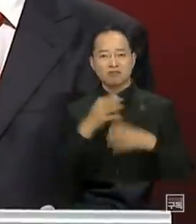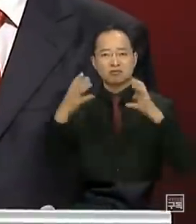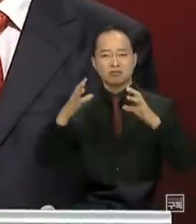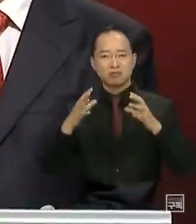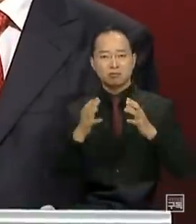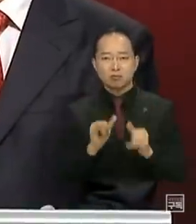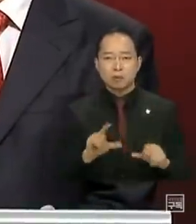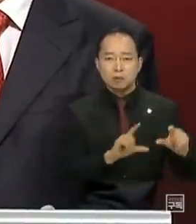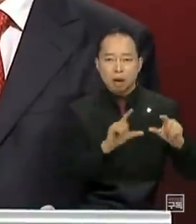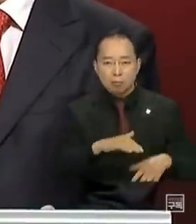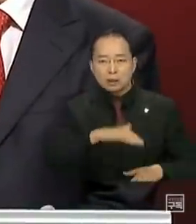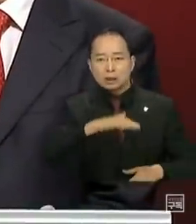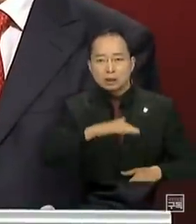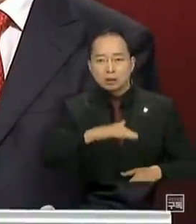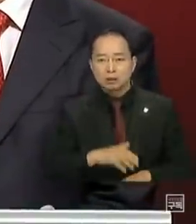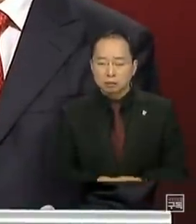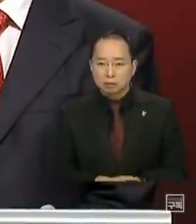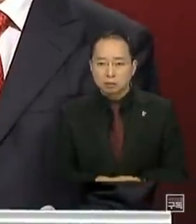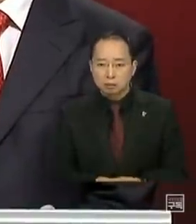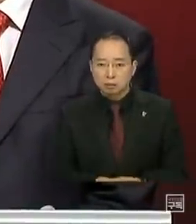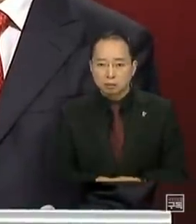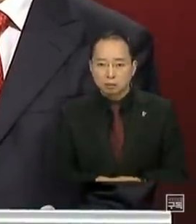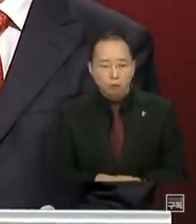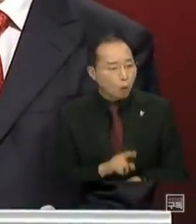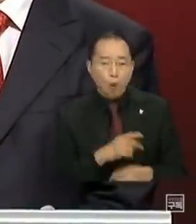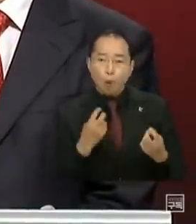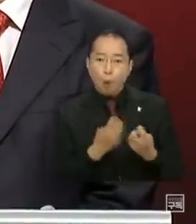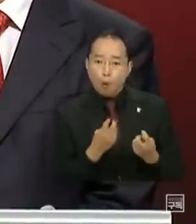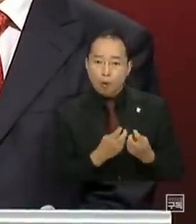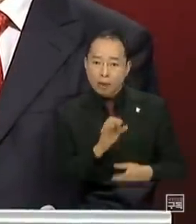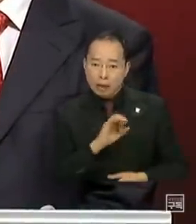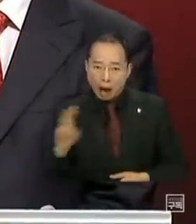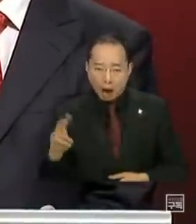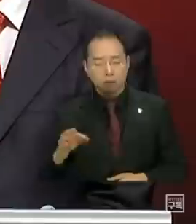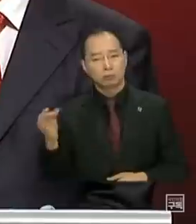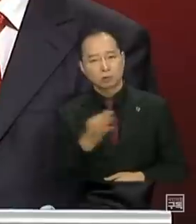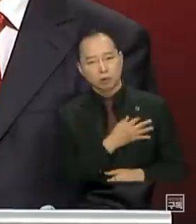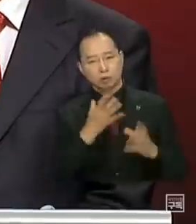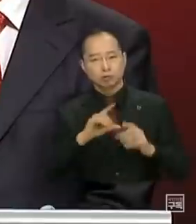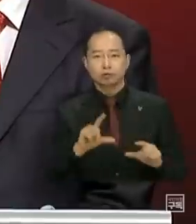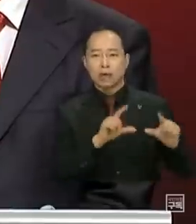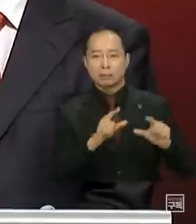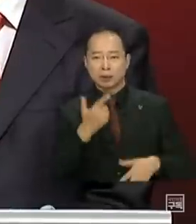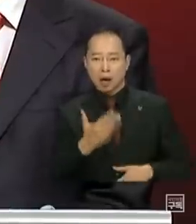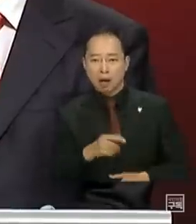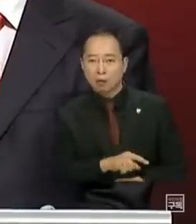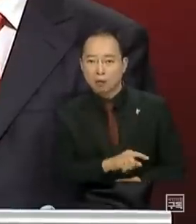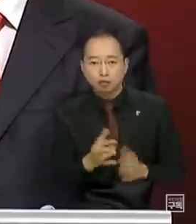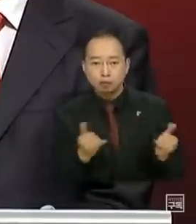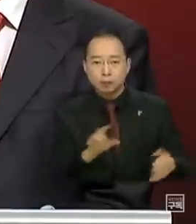질은 어떻게 돼야 선진국 국민입니까? 우리 삶이.